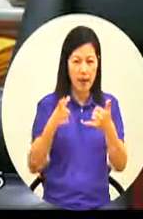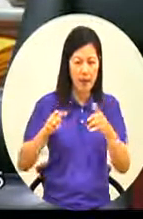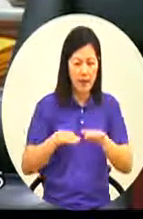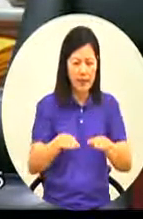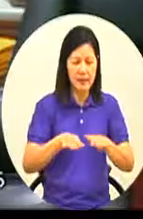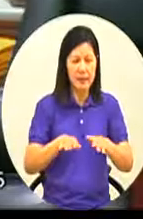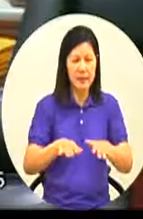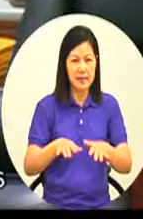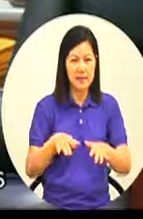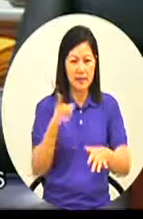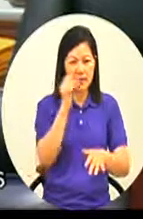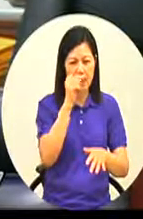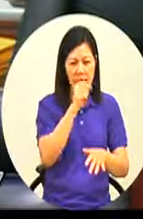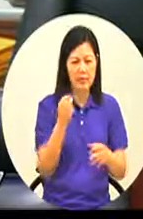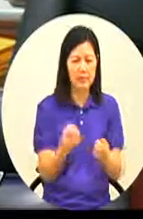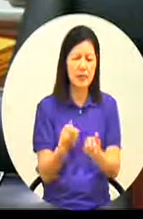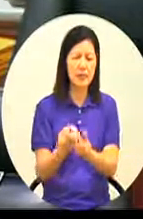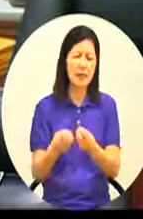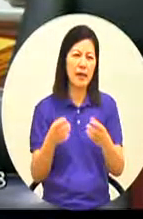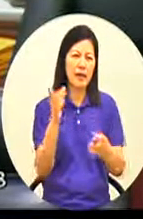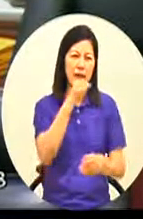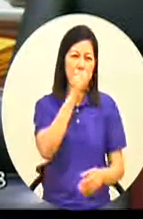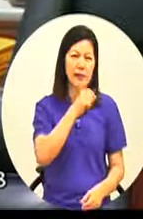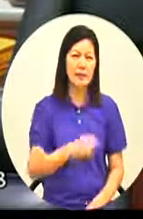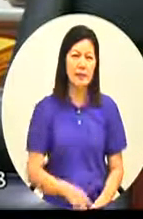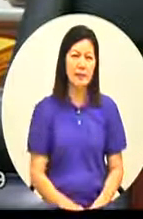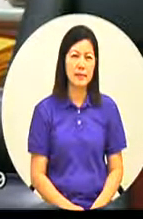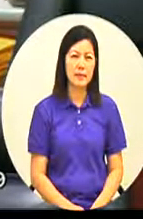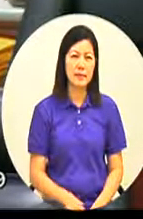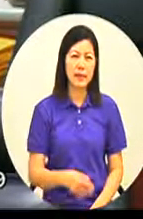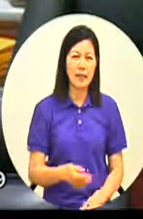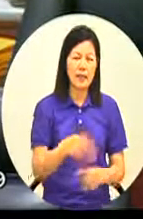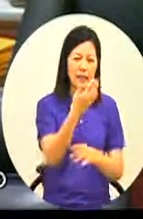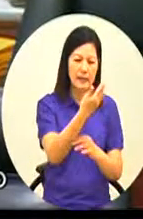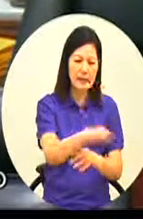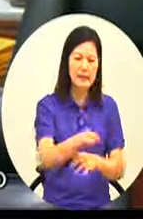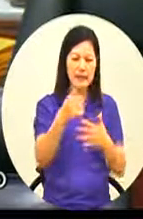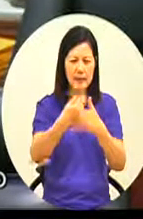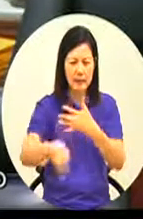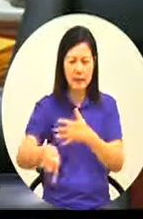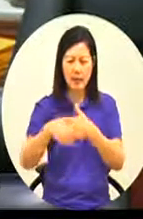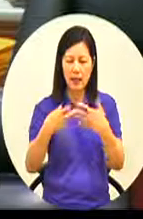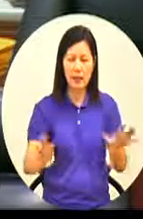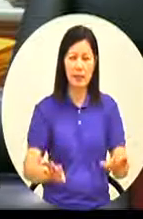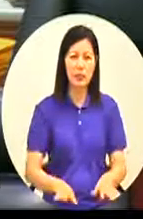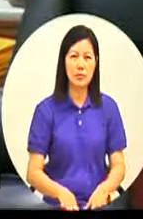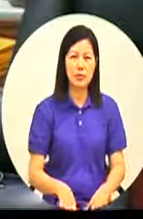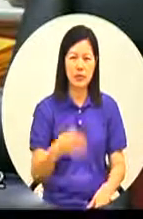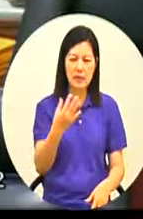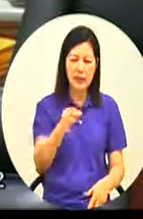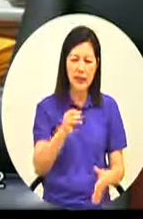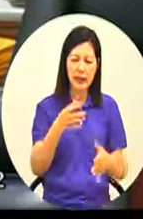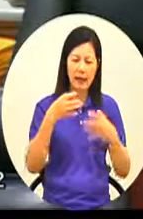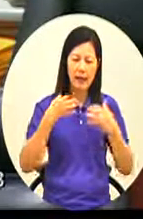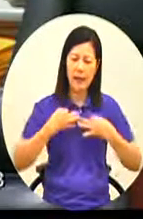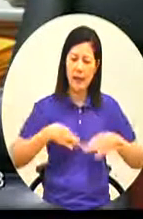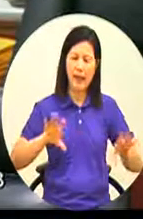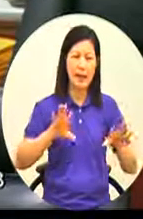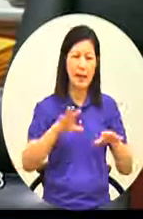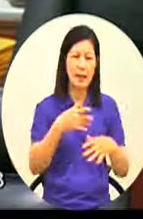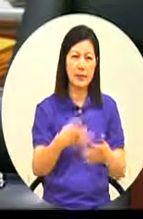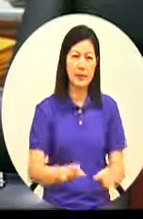难频传啊，所出现很多惨重的人命跟财产损失哦，所以